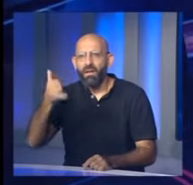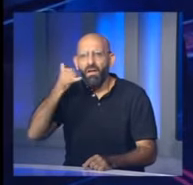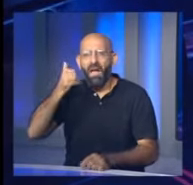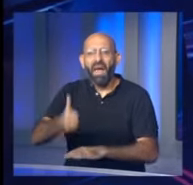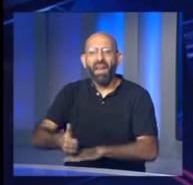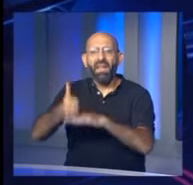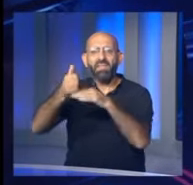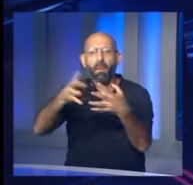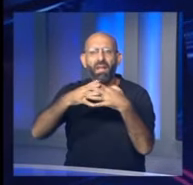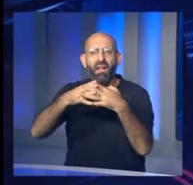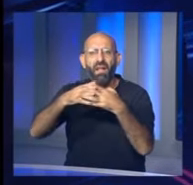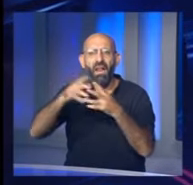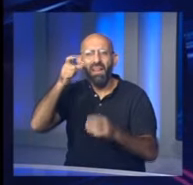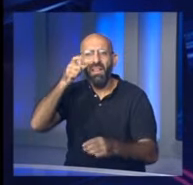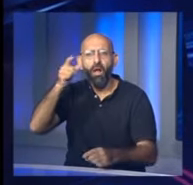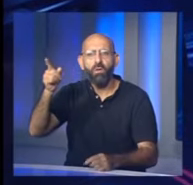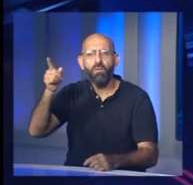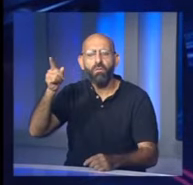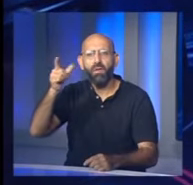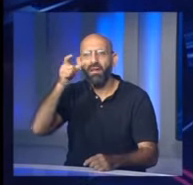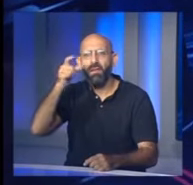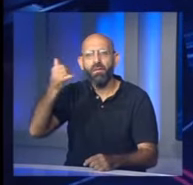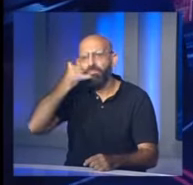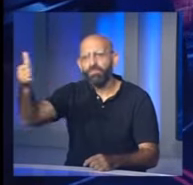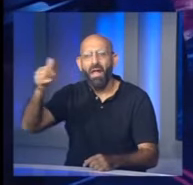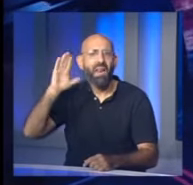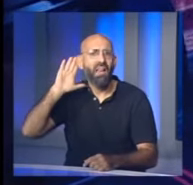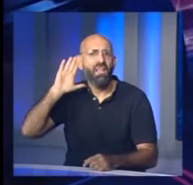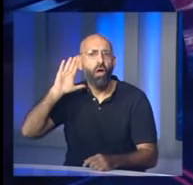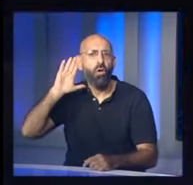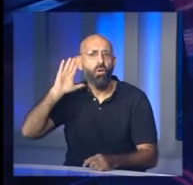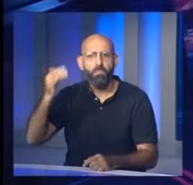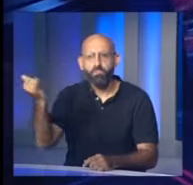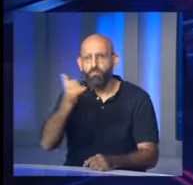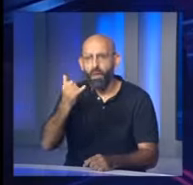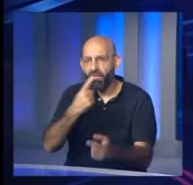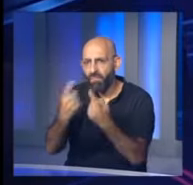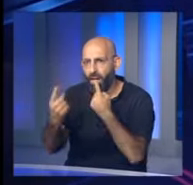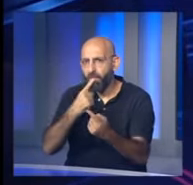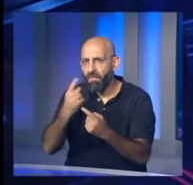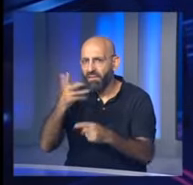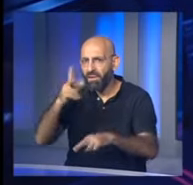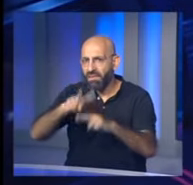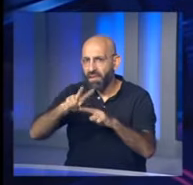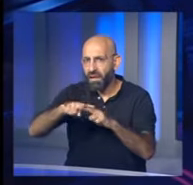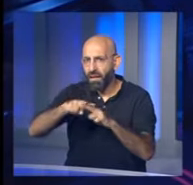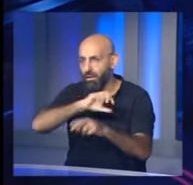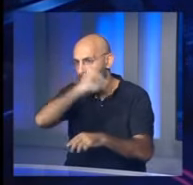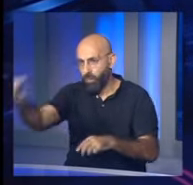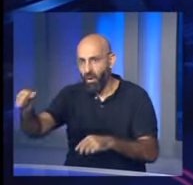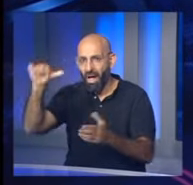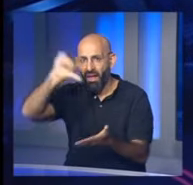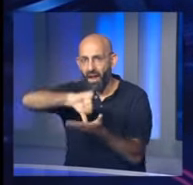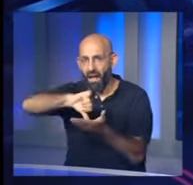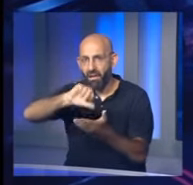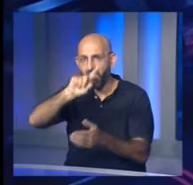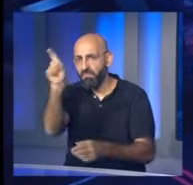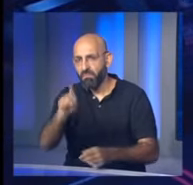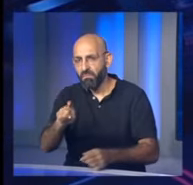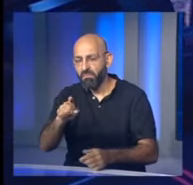وكان موقع اكسيوس قد افاد ان اتصالا او اتصال بايدن ونتنياهو بحث الرد